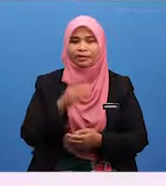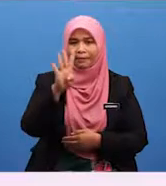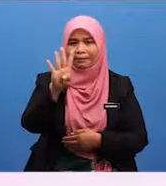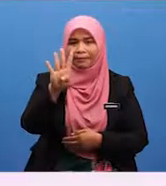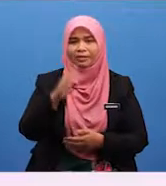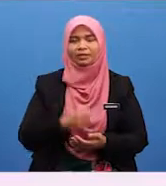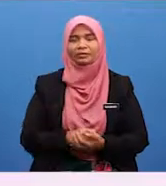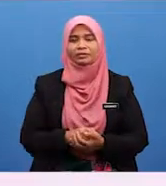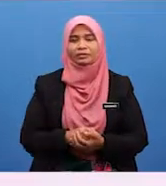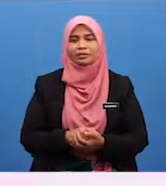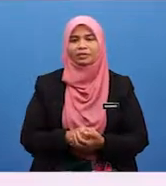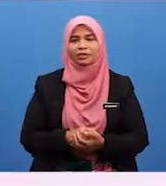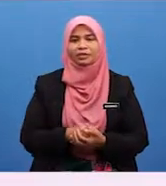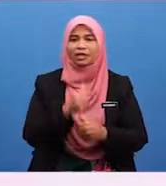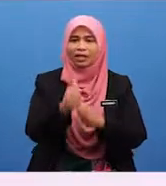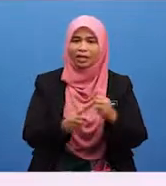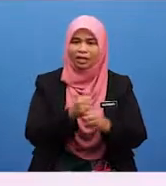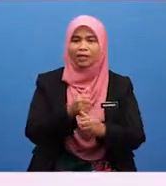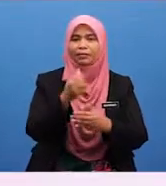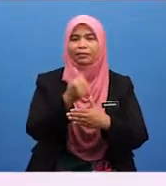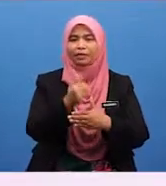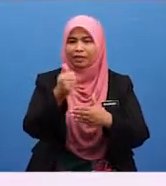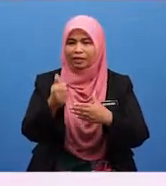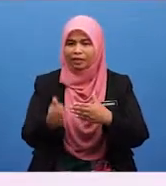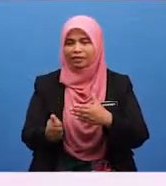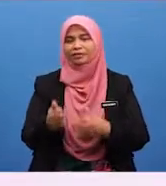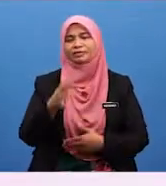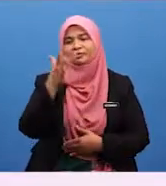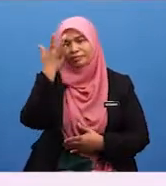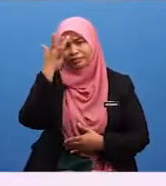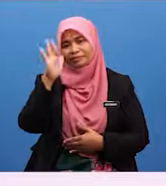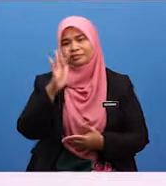Keempat, alam akhirat. Pandai.